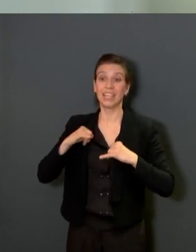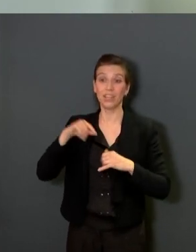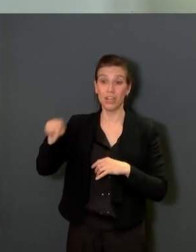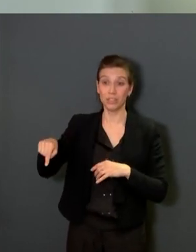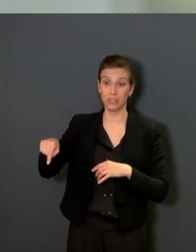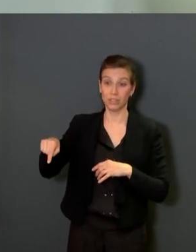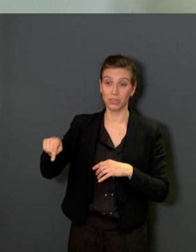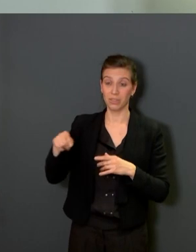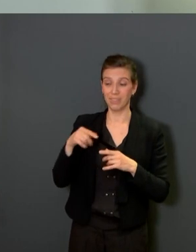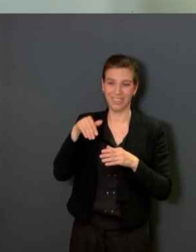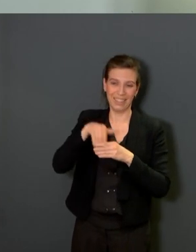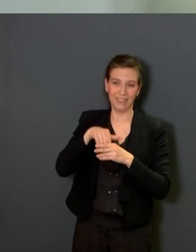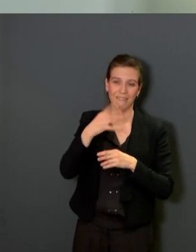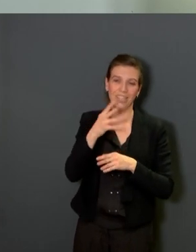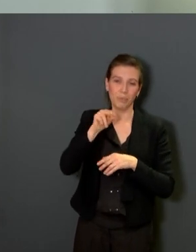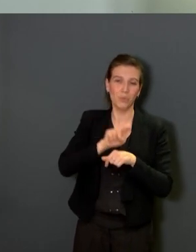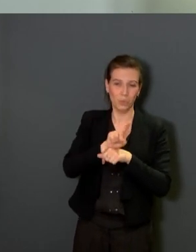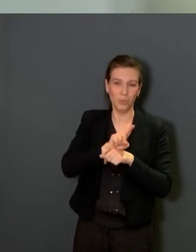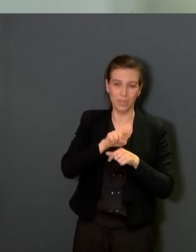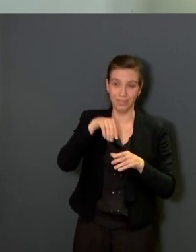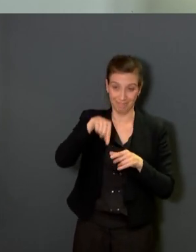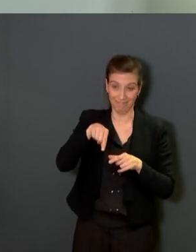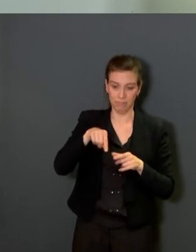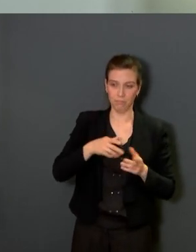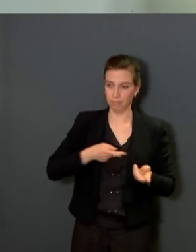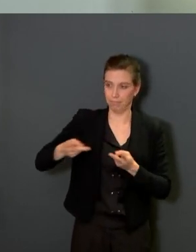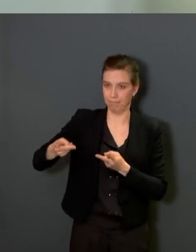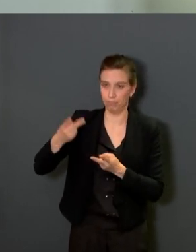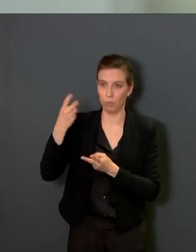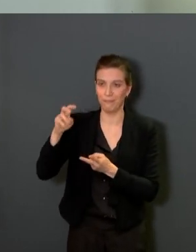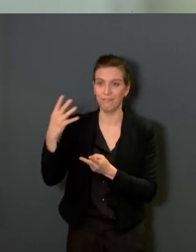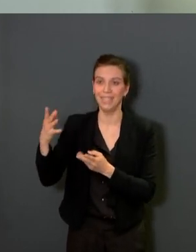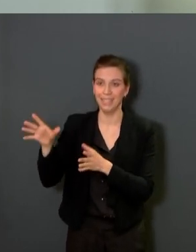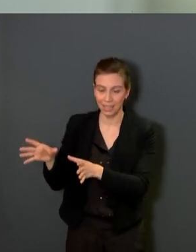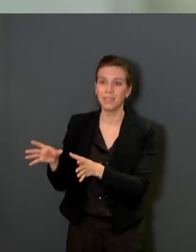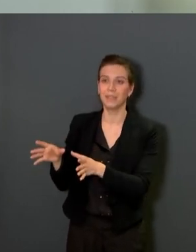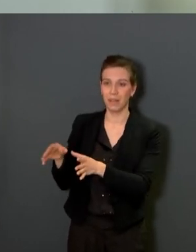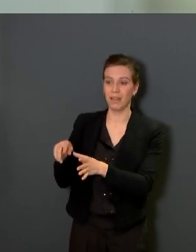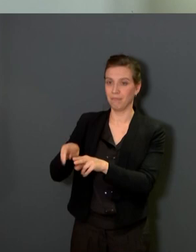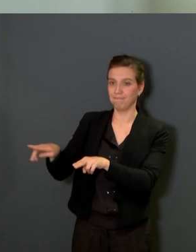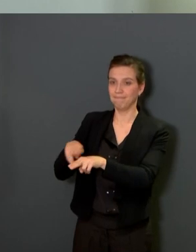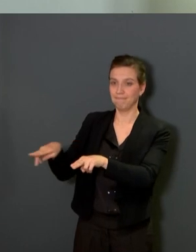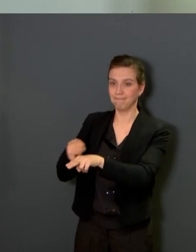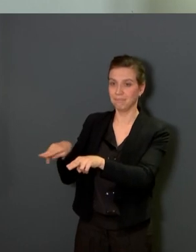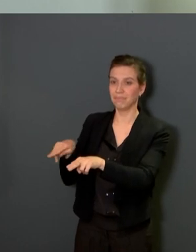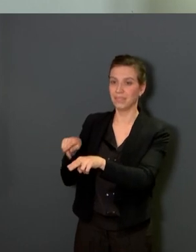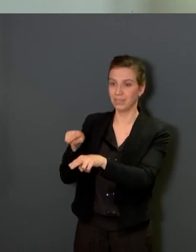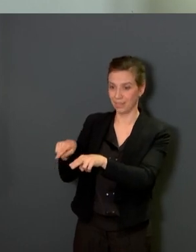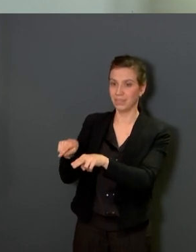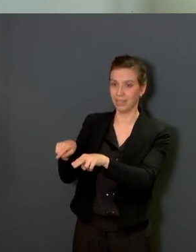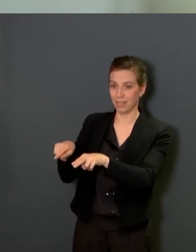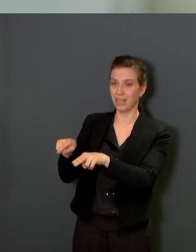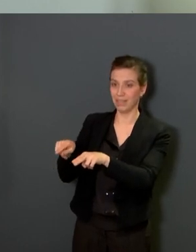Dat is veel. En het aantal patiënten dat met COVID op intensieve zorgen